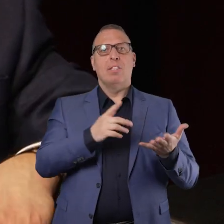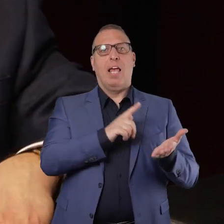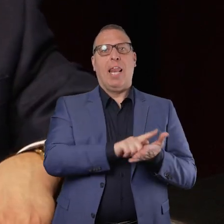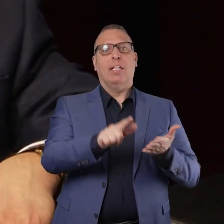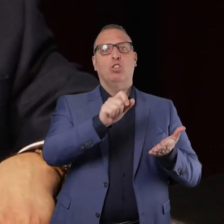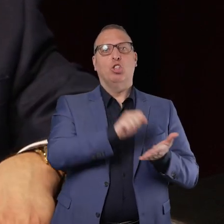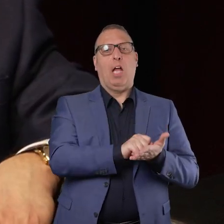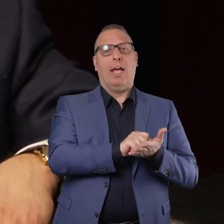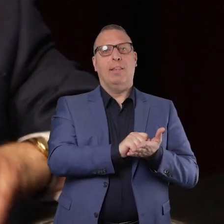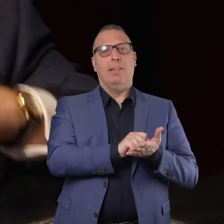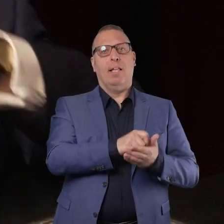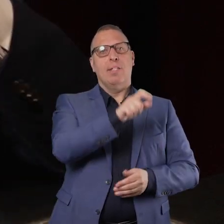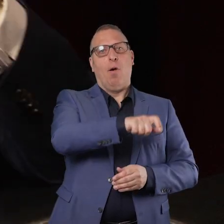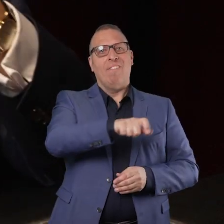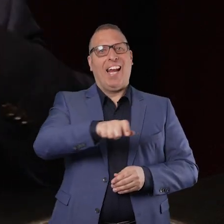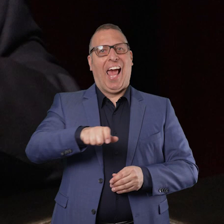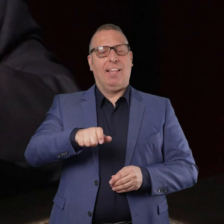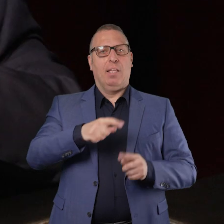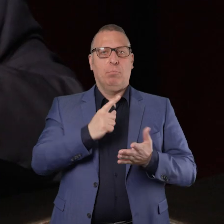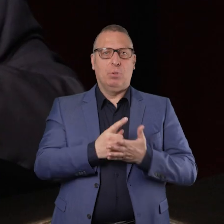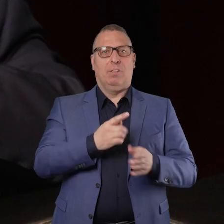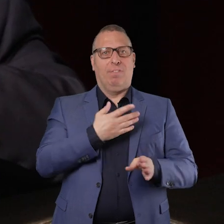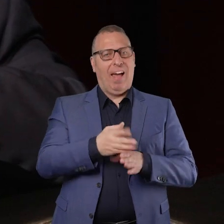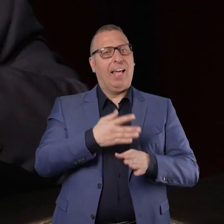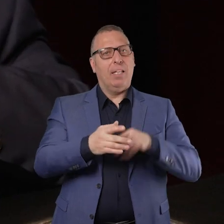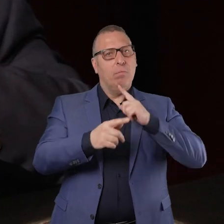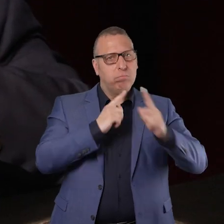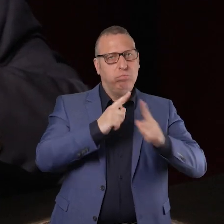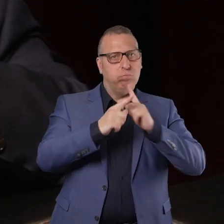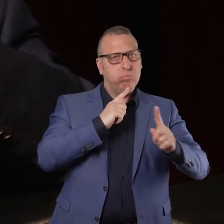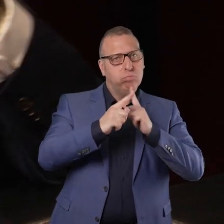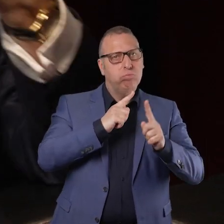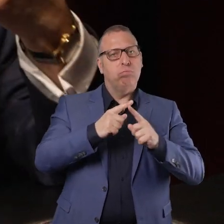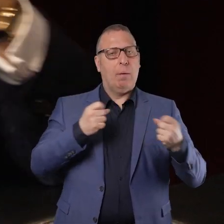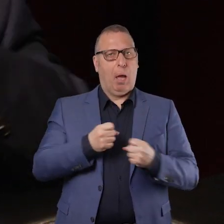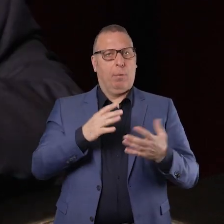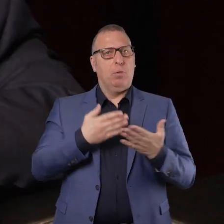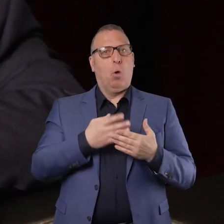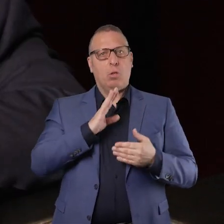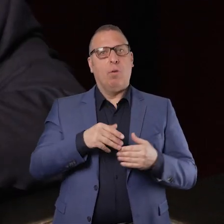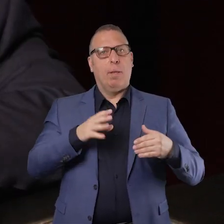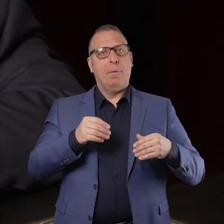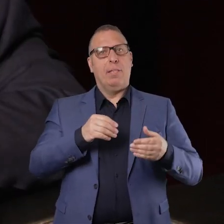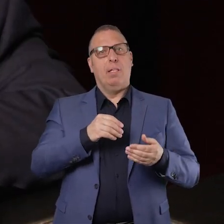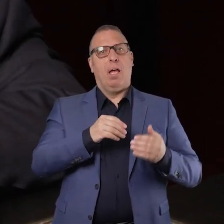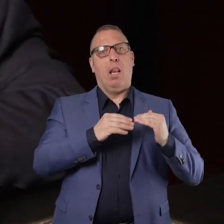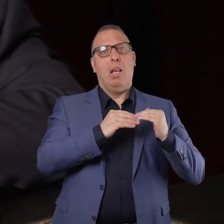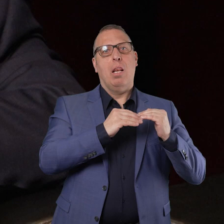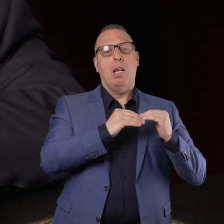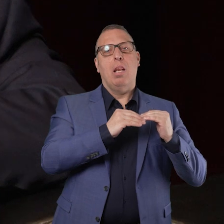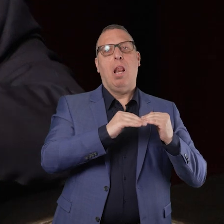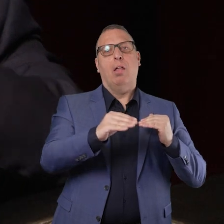vom Liechtensteiner Souverän werden wir da sicher müssen weitere Gespräche führen. Wir haben aber auch hier die Türen zusammen mit dem